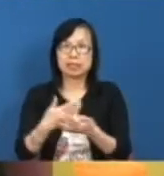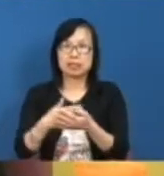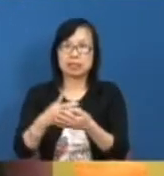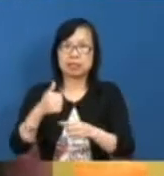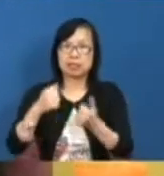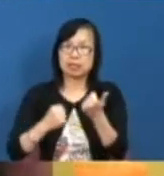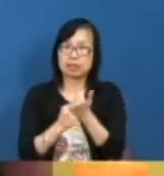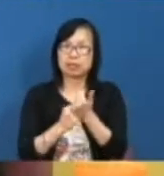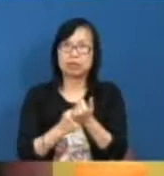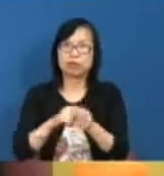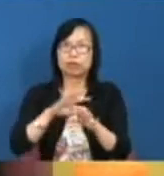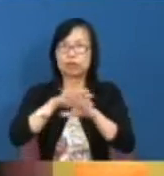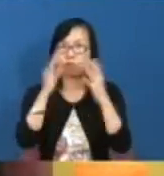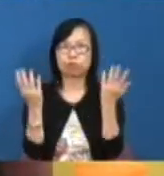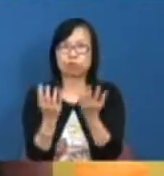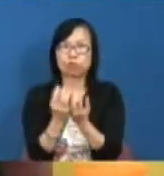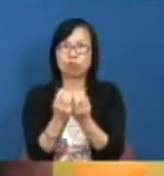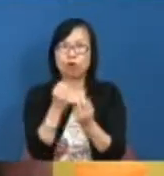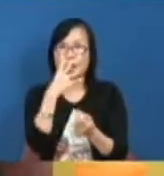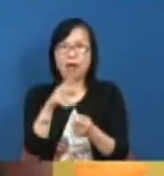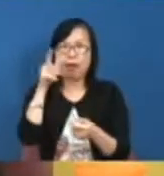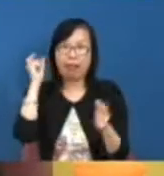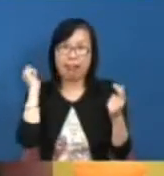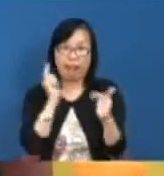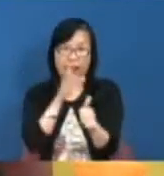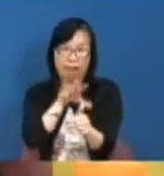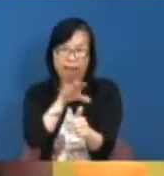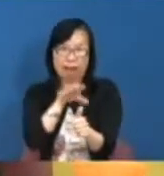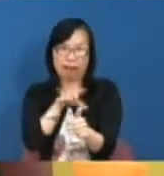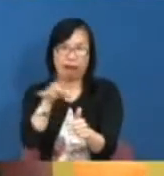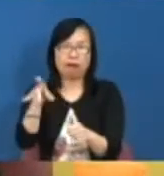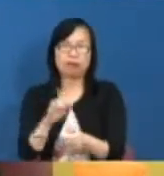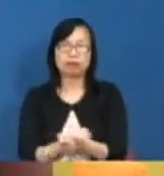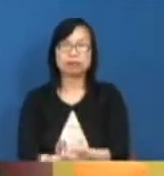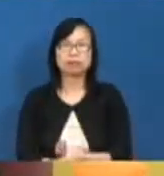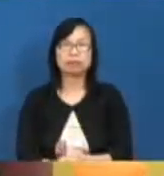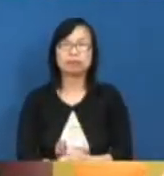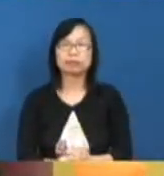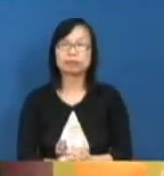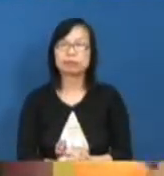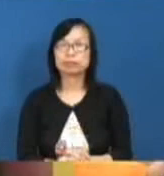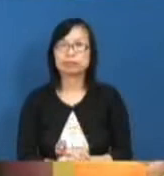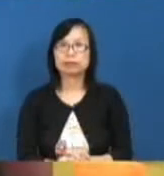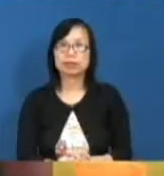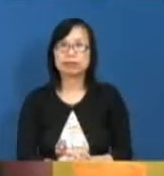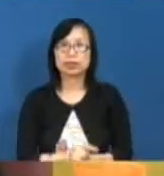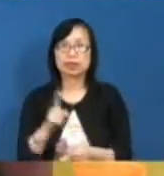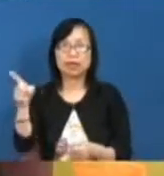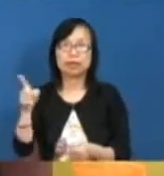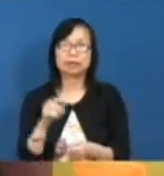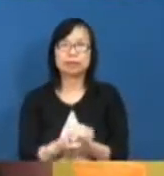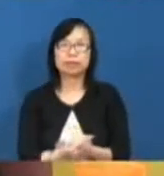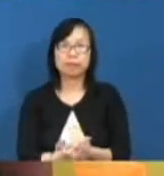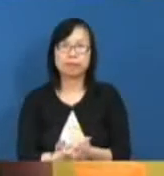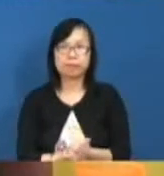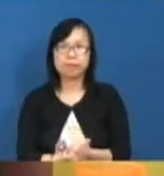的公開信，咁咪即係喺度鬧我啦咁樣。嗱，大家留意揸機嘅朋友，你自己睇。 好，我幫你揸啦，我幫你揸。